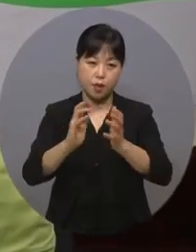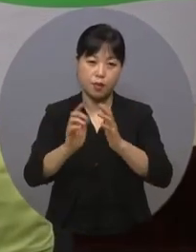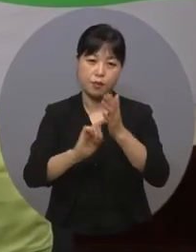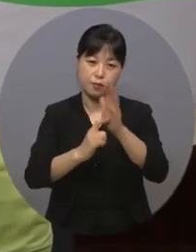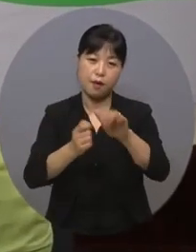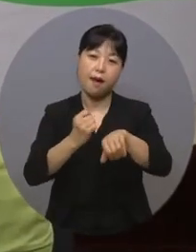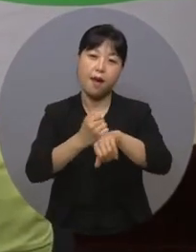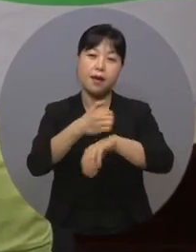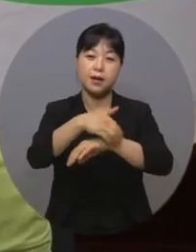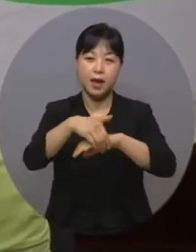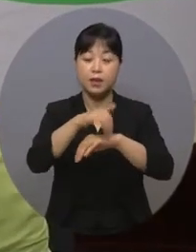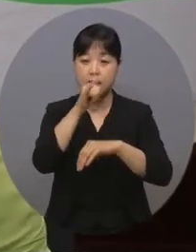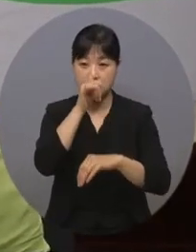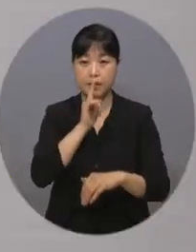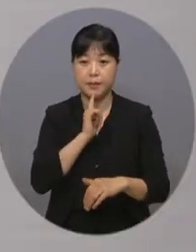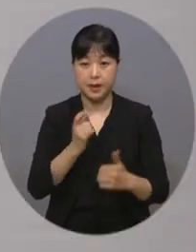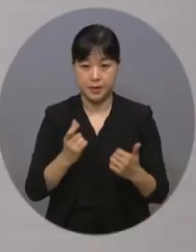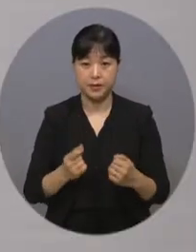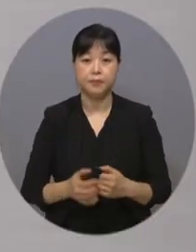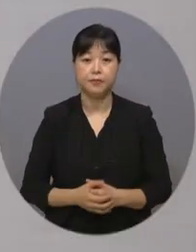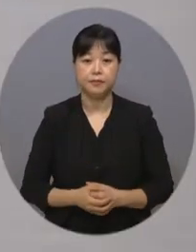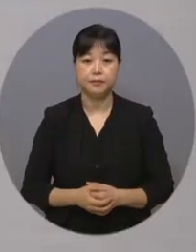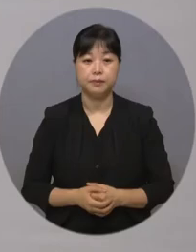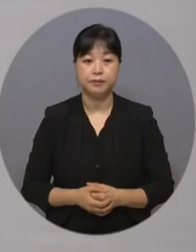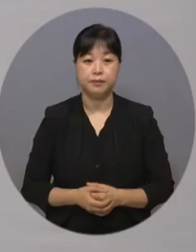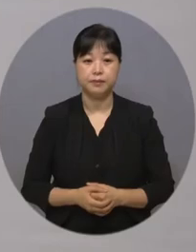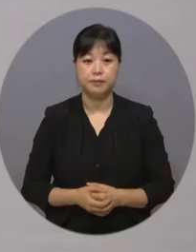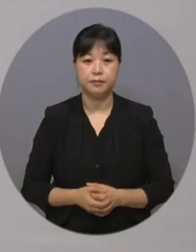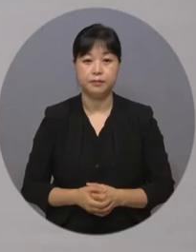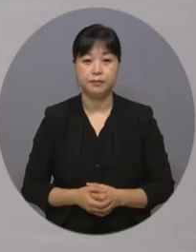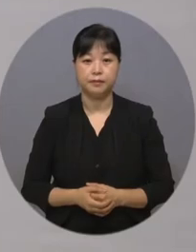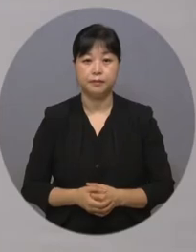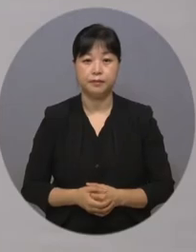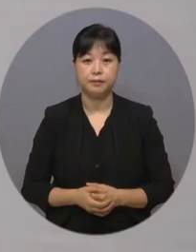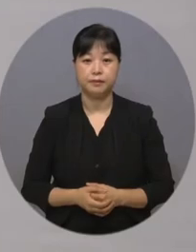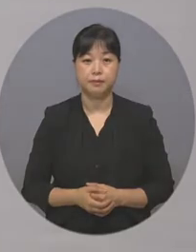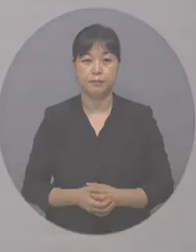계획이라는 뜻을 밝혔습니다. 복지TV 뉴스 이영춘입니다.